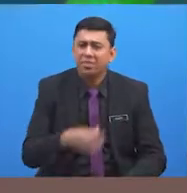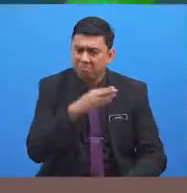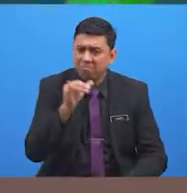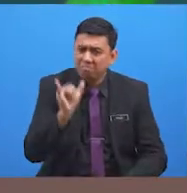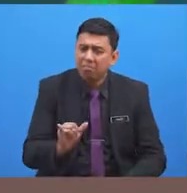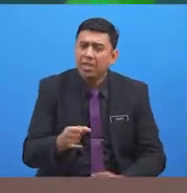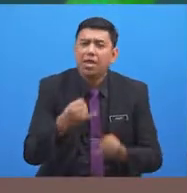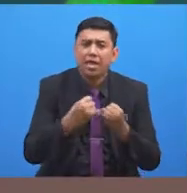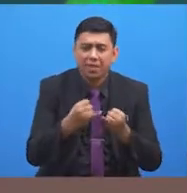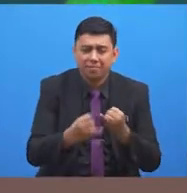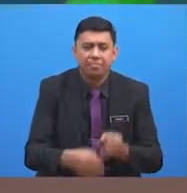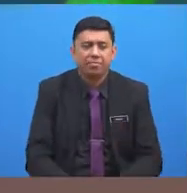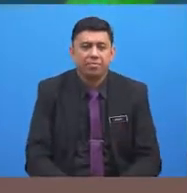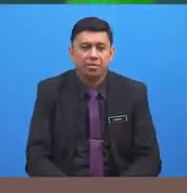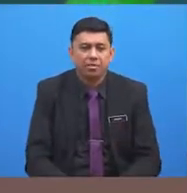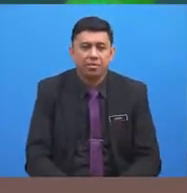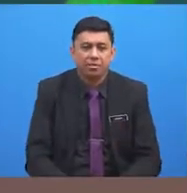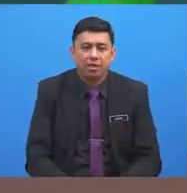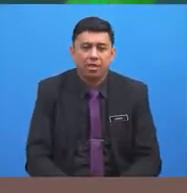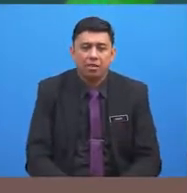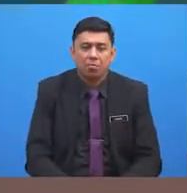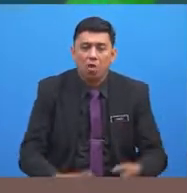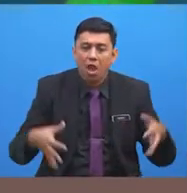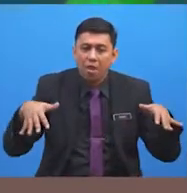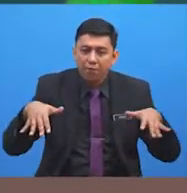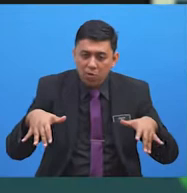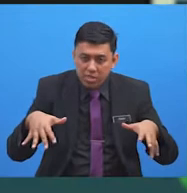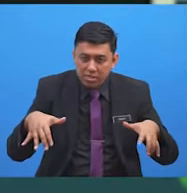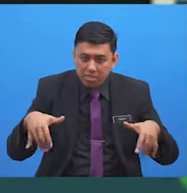Komponen yang terakhir ialah alveolus.